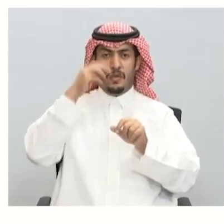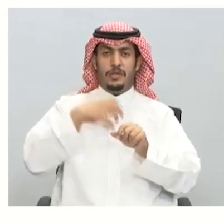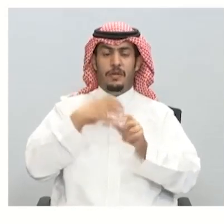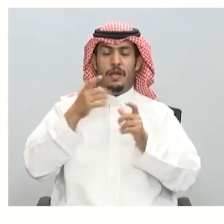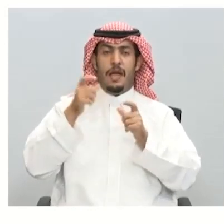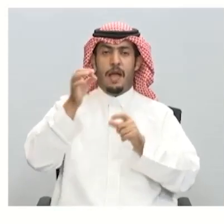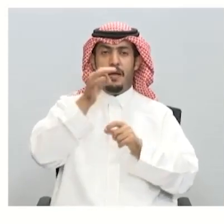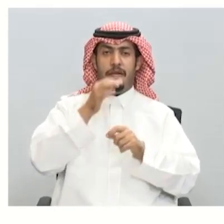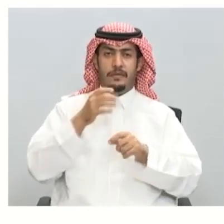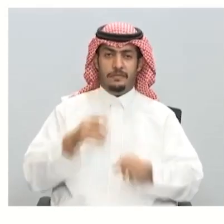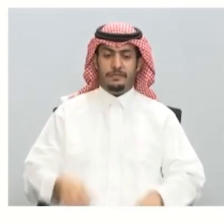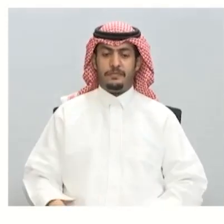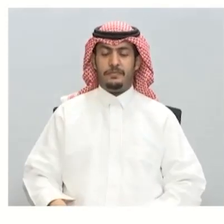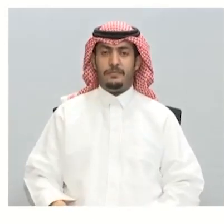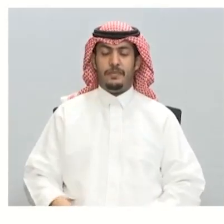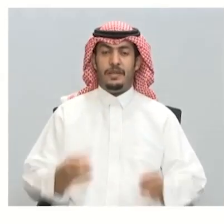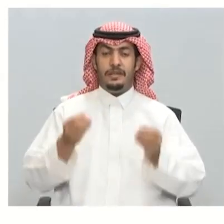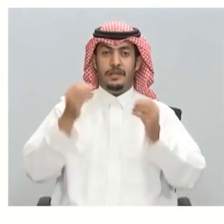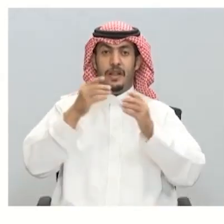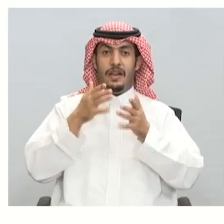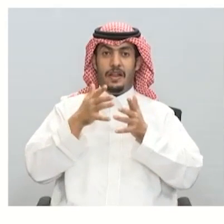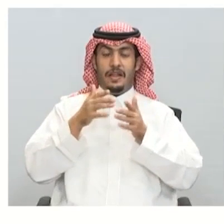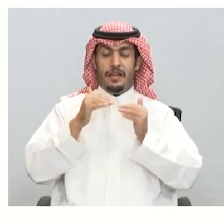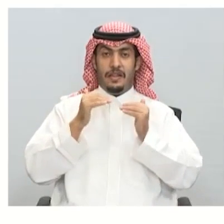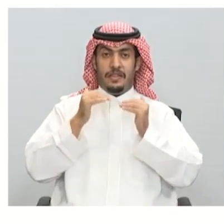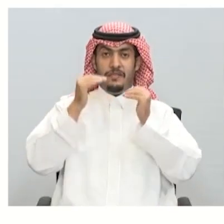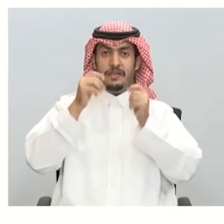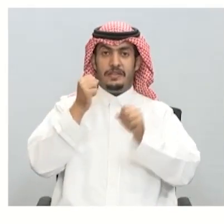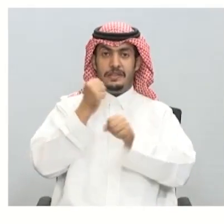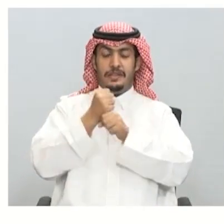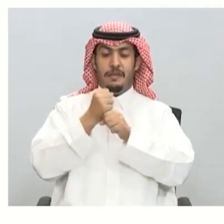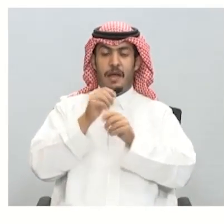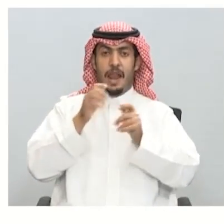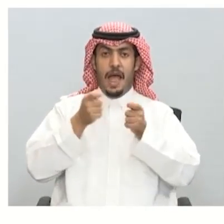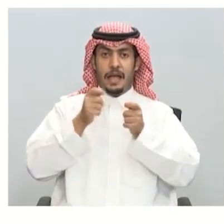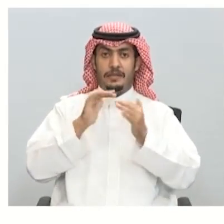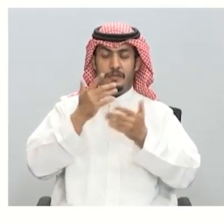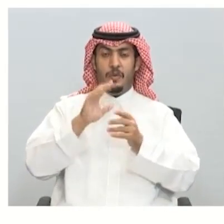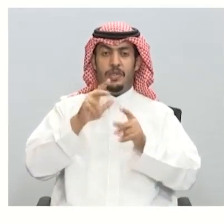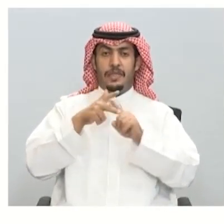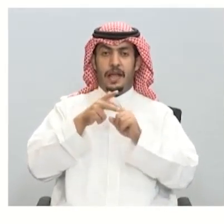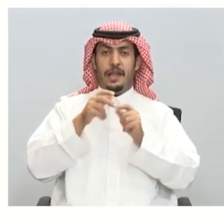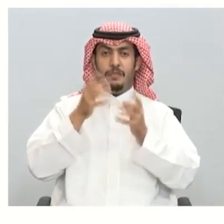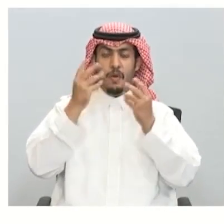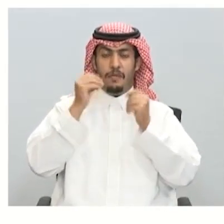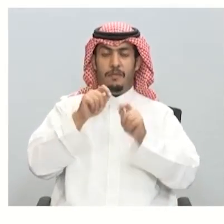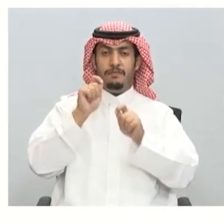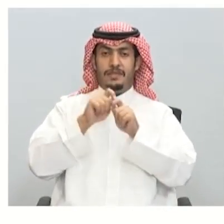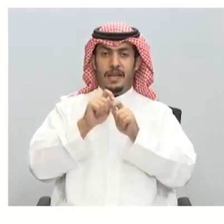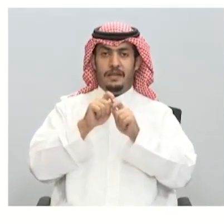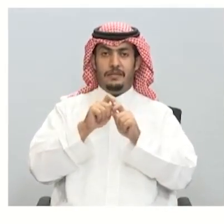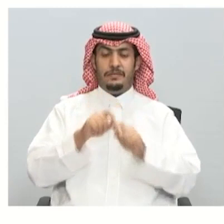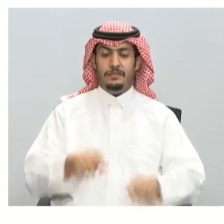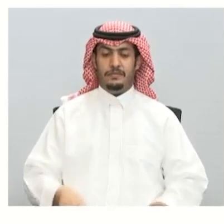اي دوله يسهم ارتفاع مستوى استخدام اجهزه الحاسب وتقنيه المعلومات في المصانع